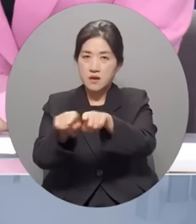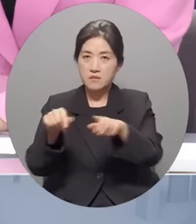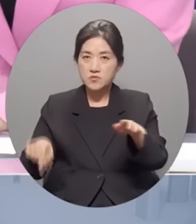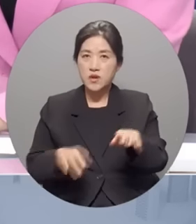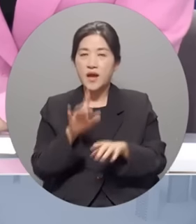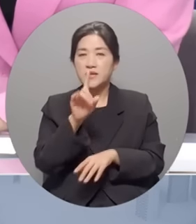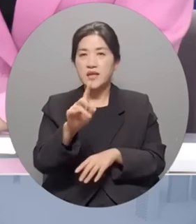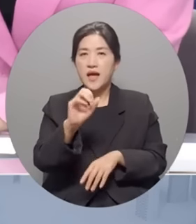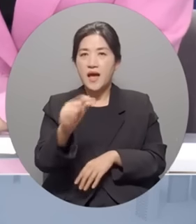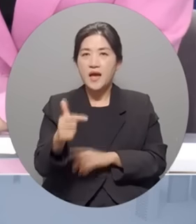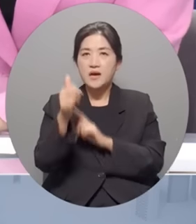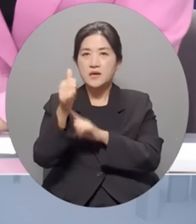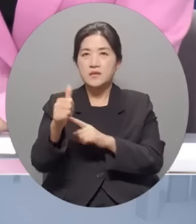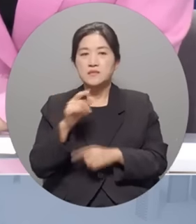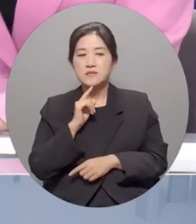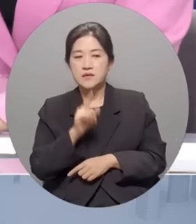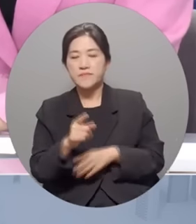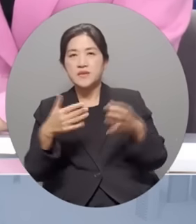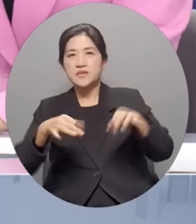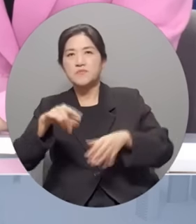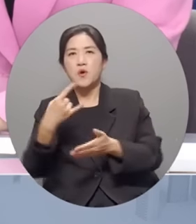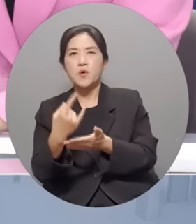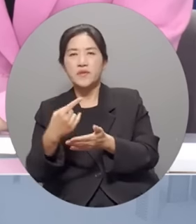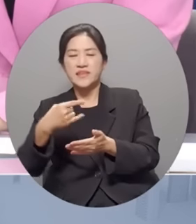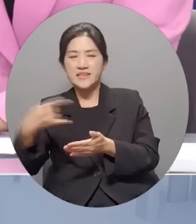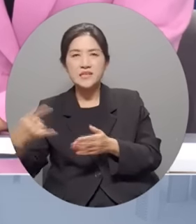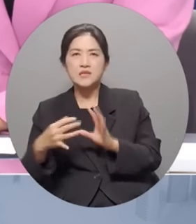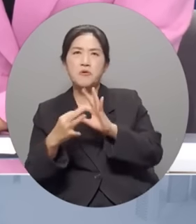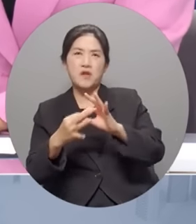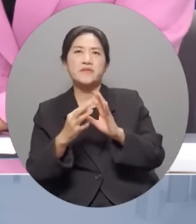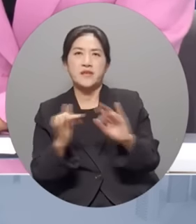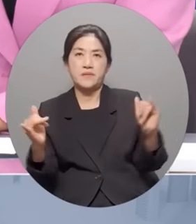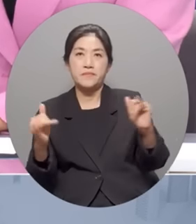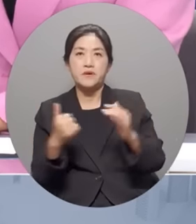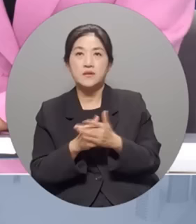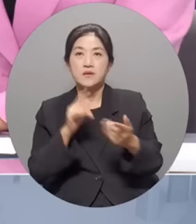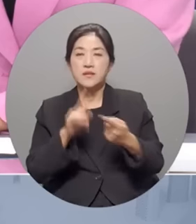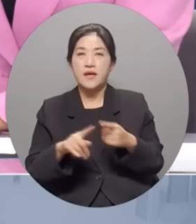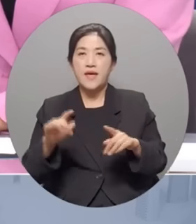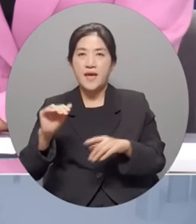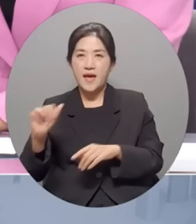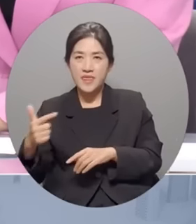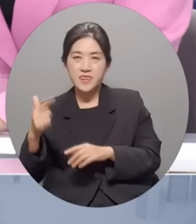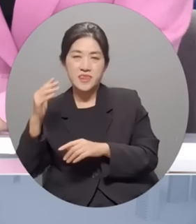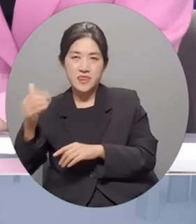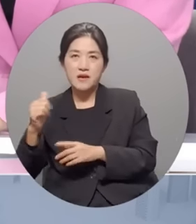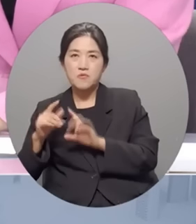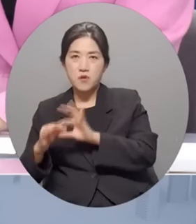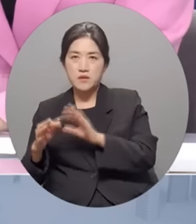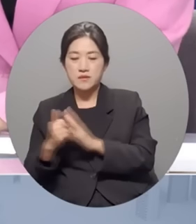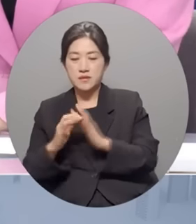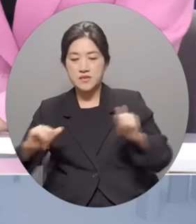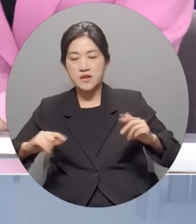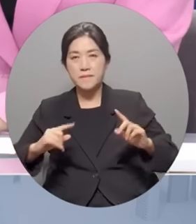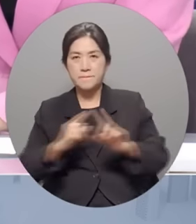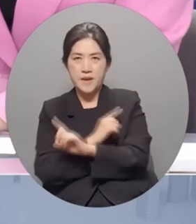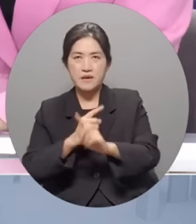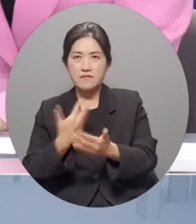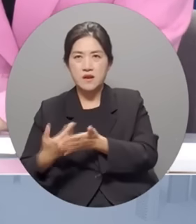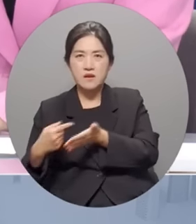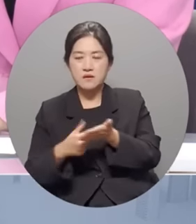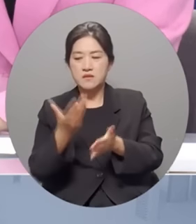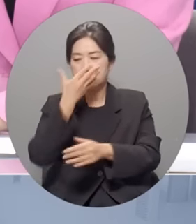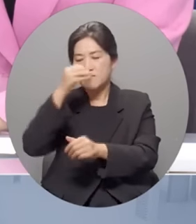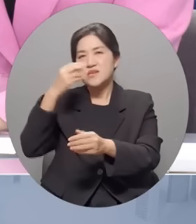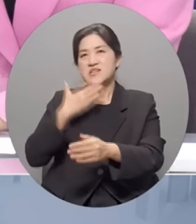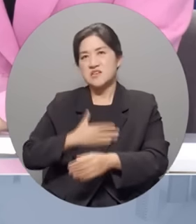한 명은 한 대표가 지목해 온 김건희 라인 사람이었습니다 이걸 두고 친한 계는 인적 쇄신 요구를 무시하려고 일부러